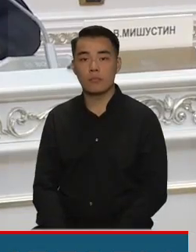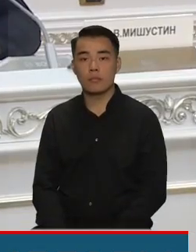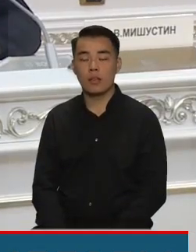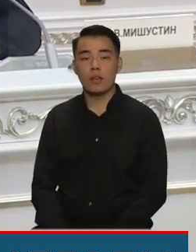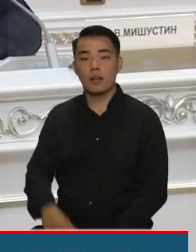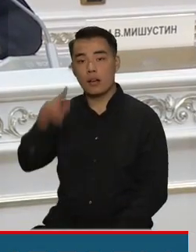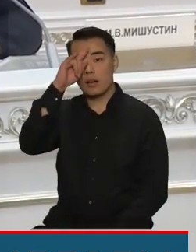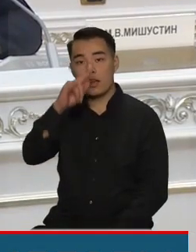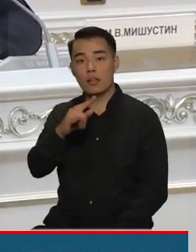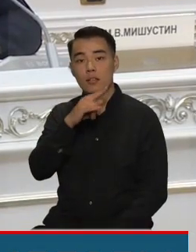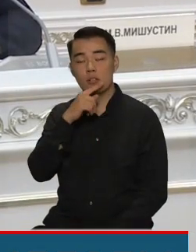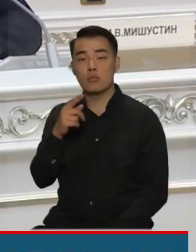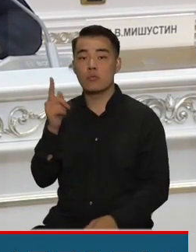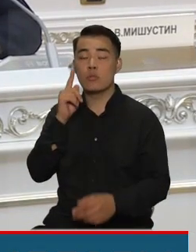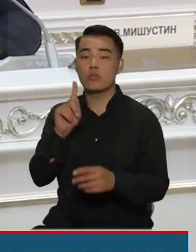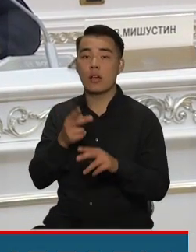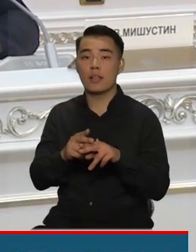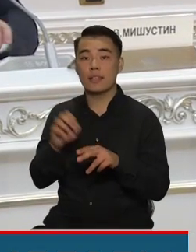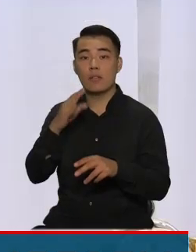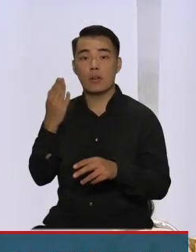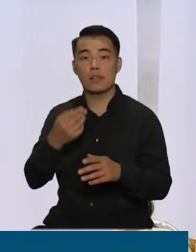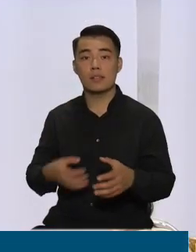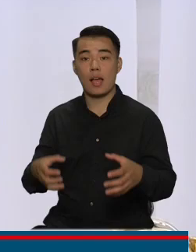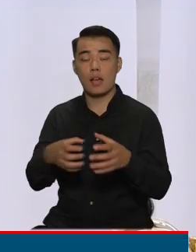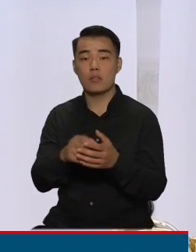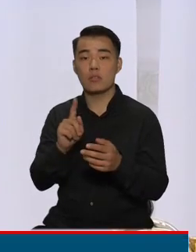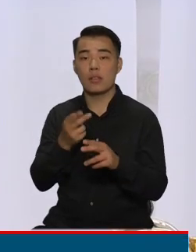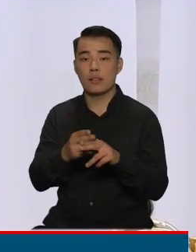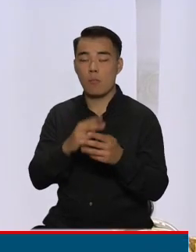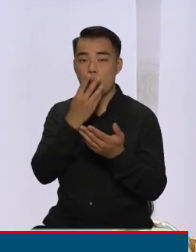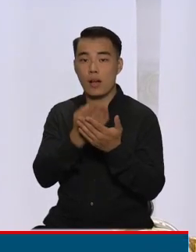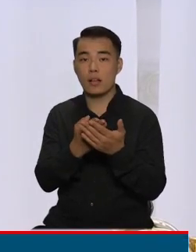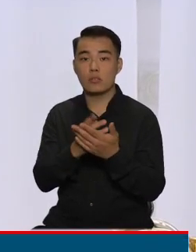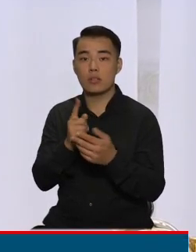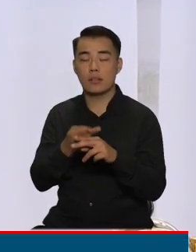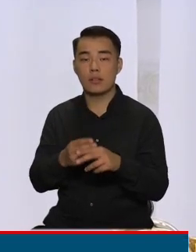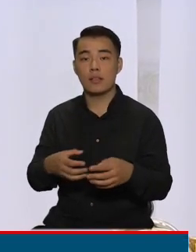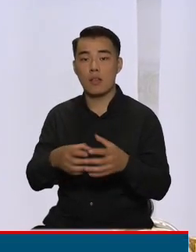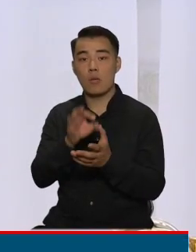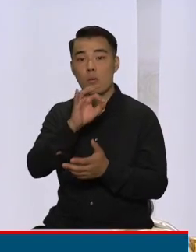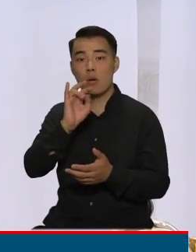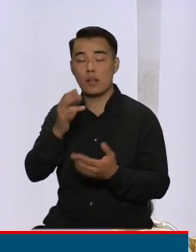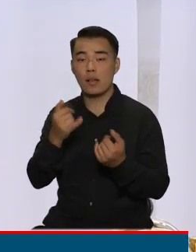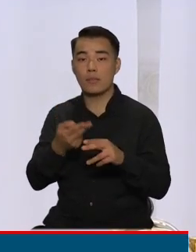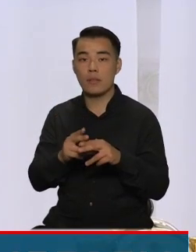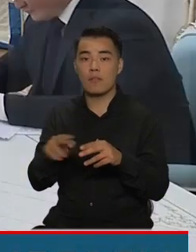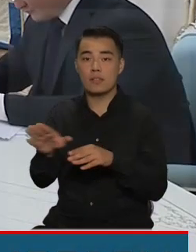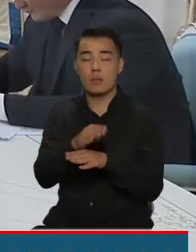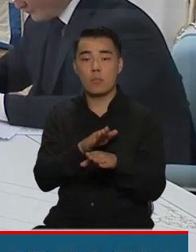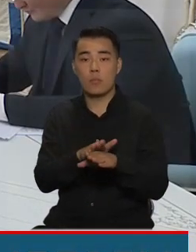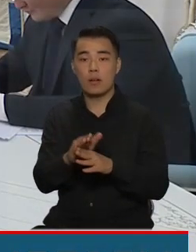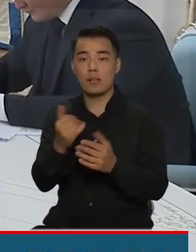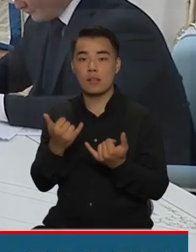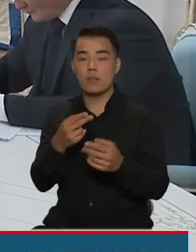все государства участники Евразийского экономического союза. Казахстан Евразиялық экономикалық одаққа мүше мемлекеттердің бәрі осы